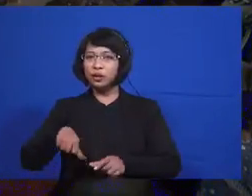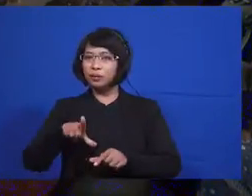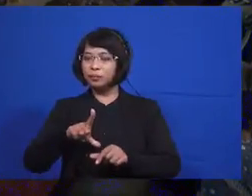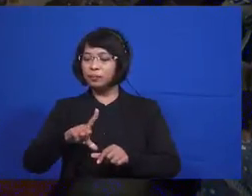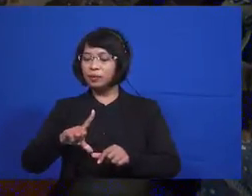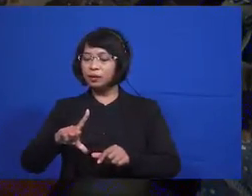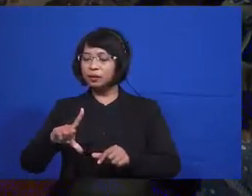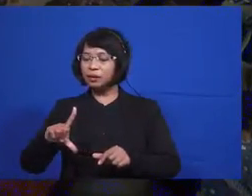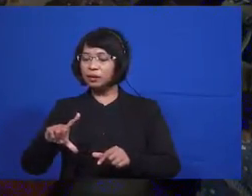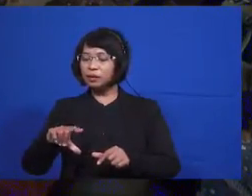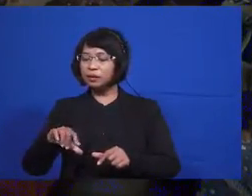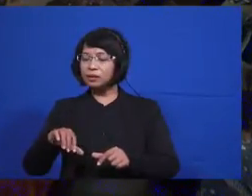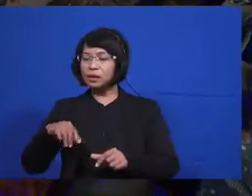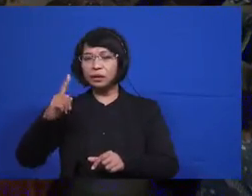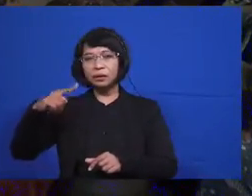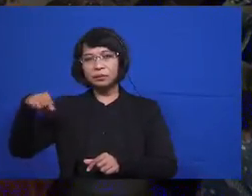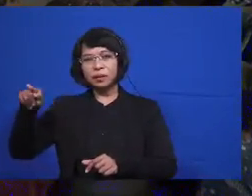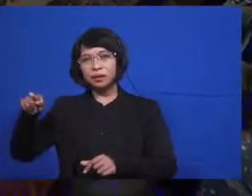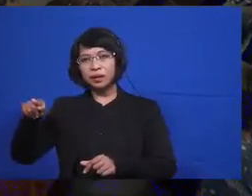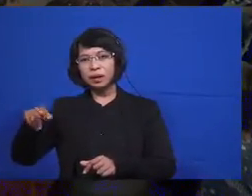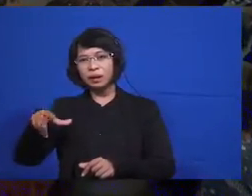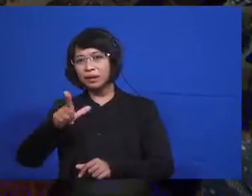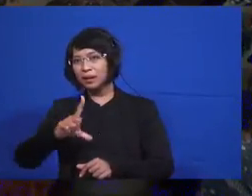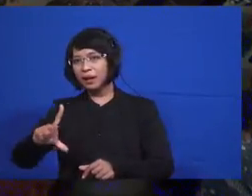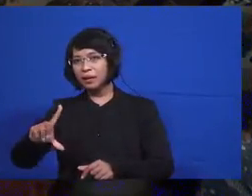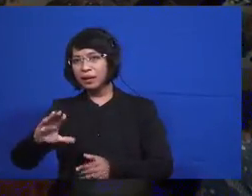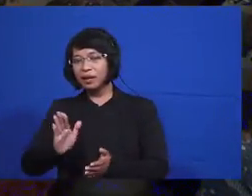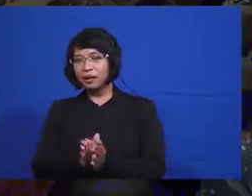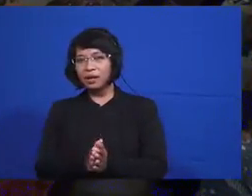Sungguh pantas dan benar, layak dan